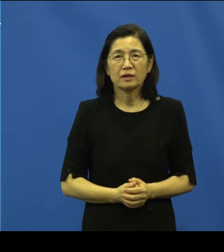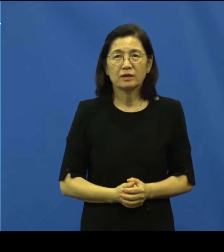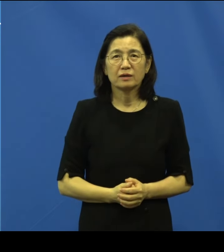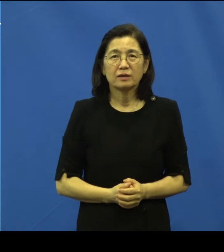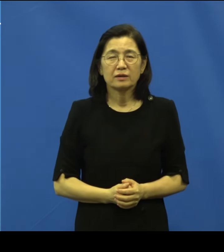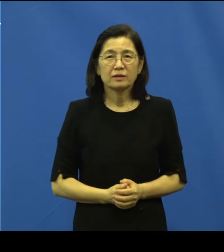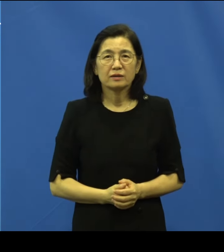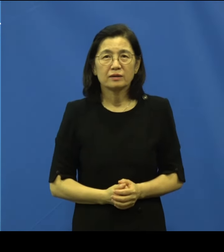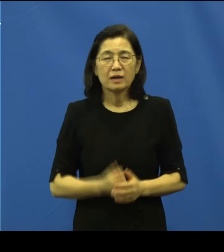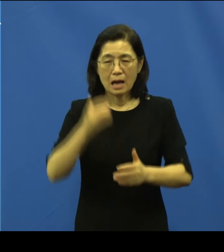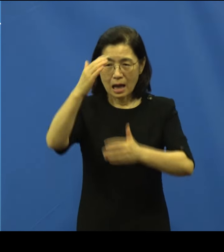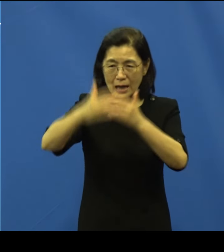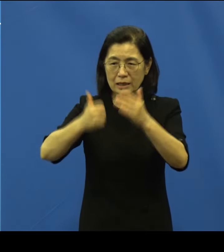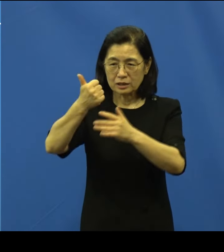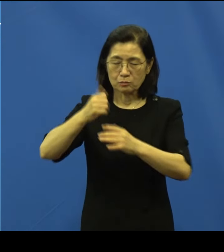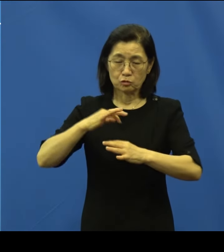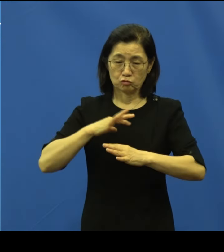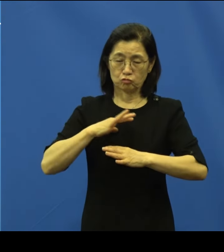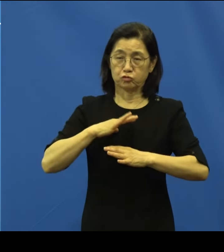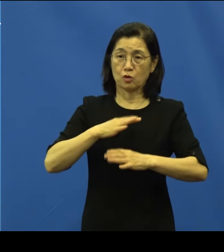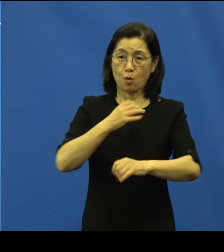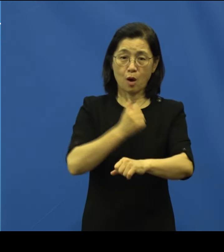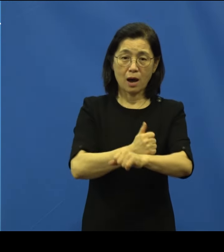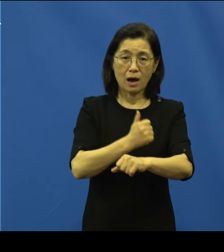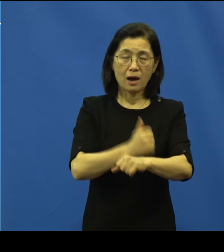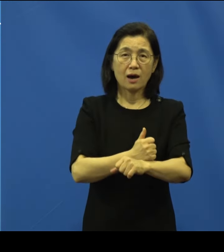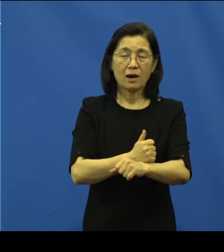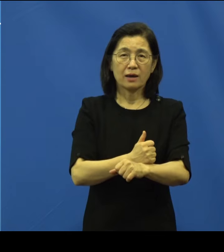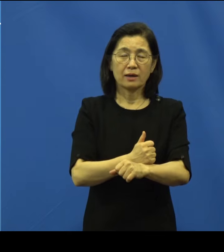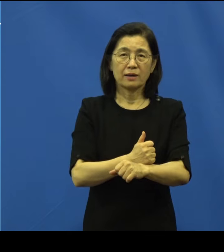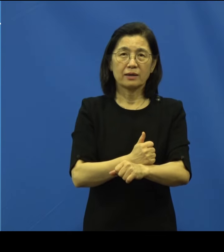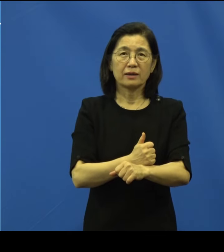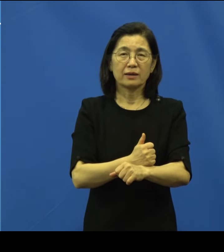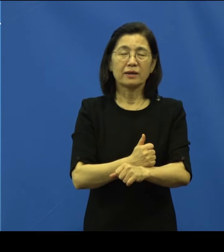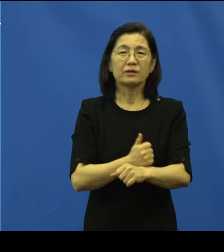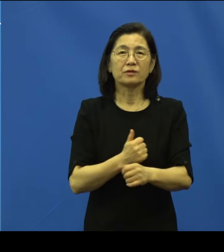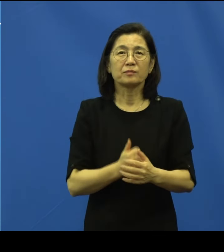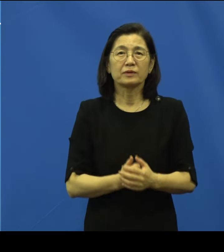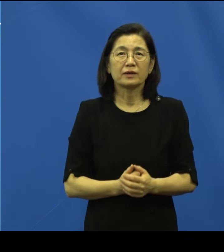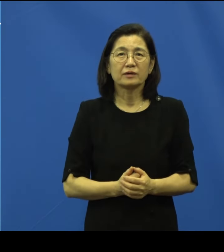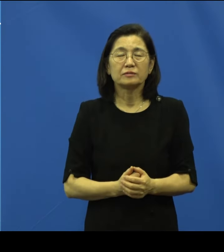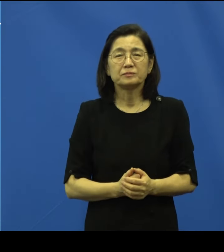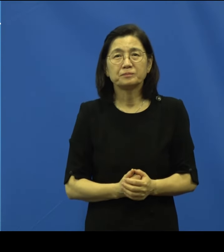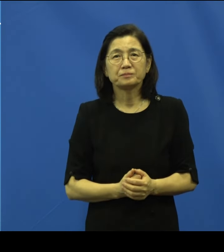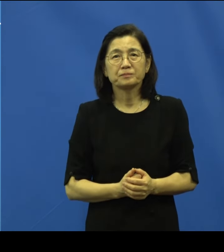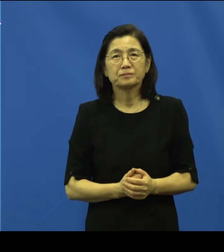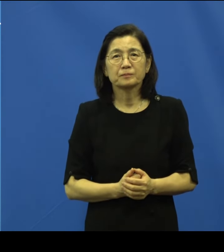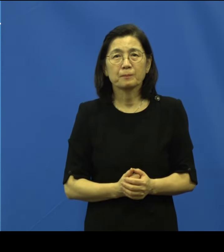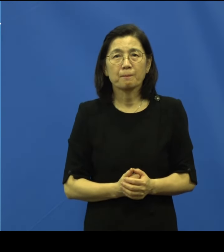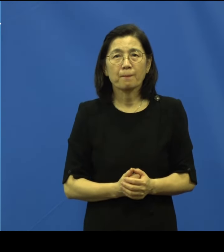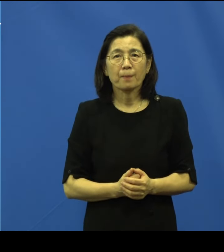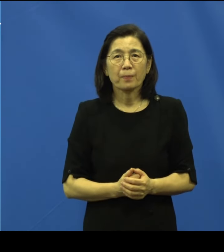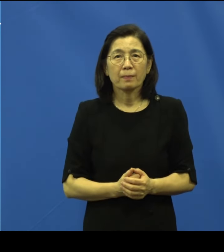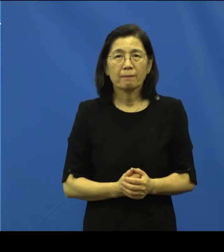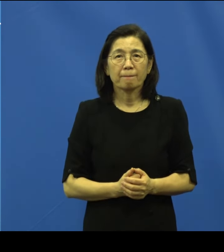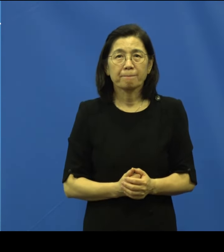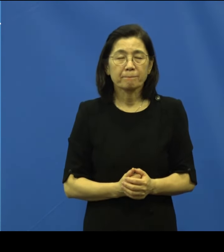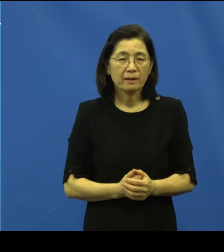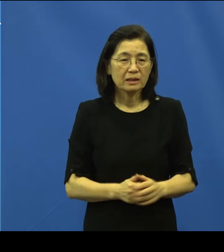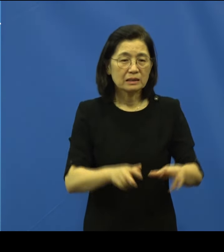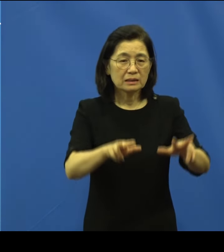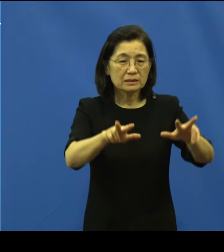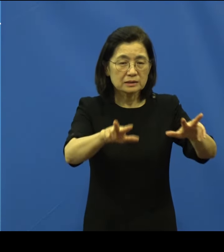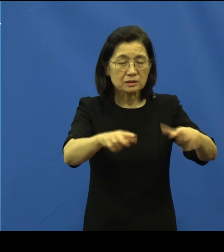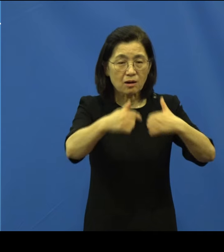무서워할 걸 무서워해야죠. 여러분, 이게 하루아침에 일어나지 않아요. 계속 훈련을 해요. 현실 너머를 보는 눈을 길러요. 눈앞에 현상만 보면